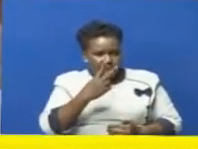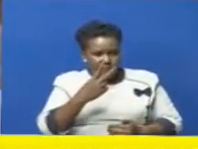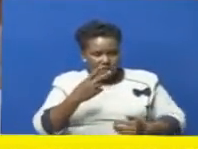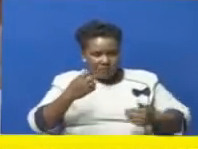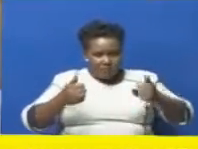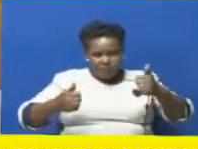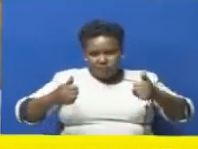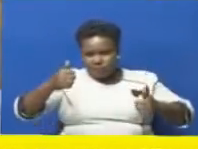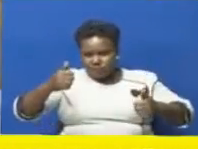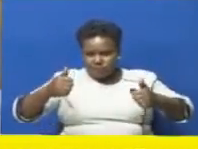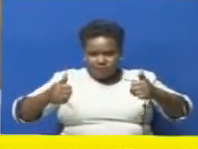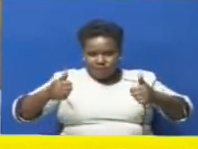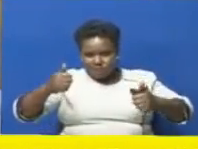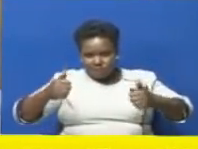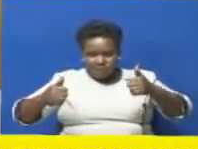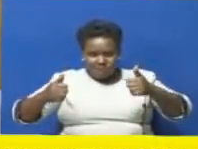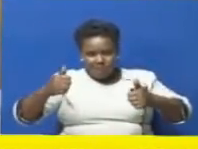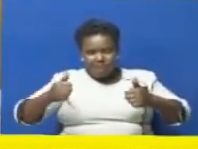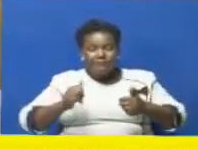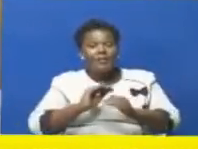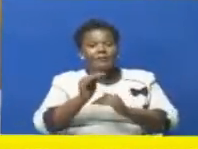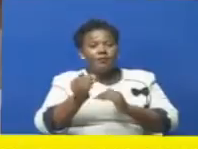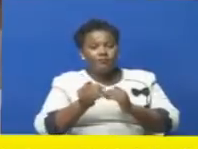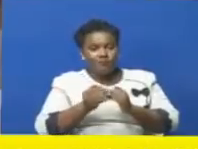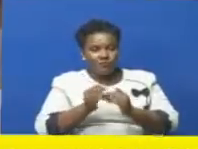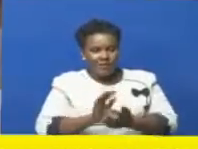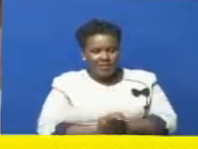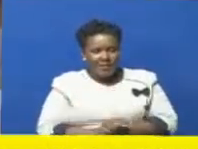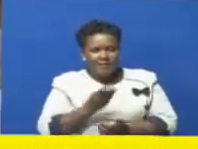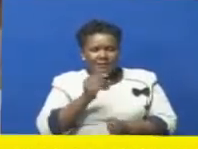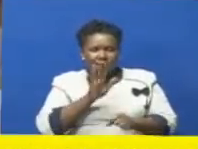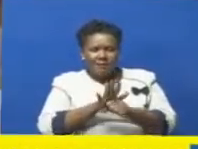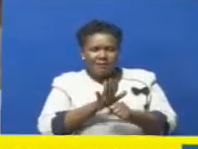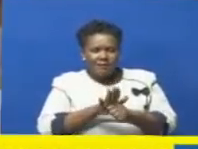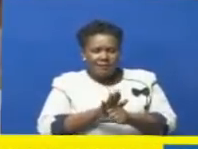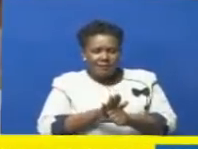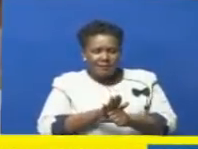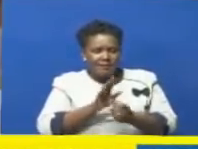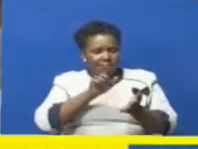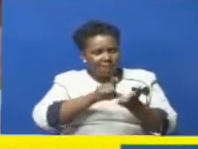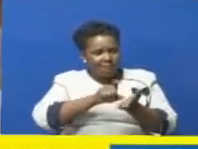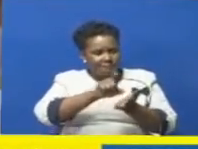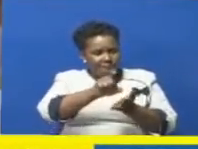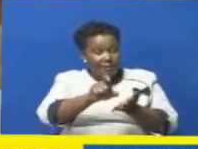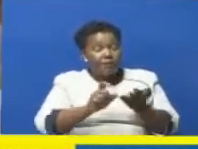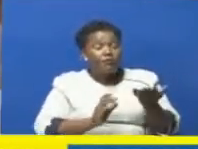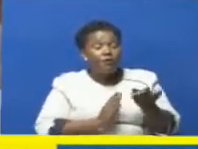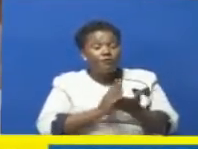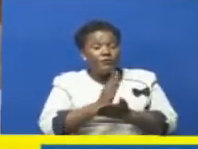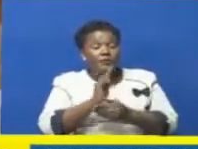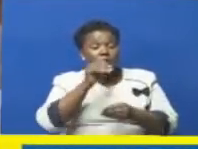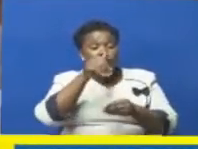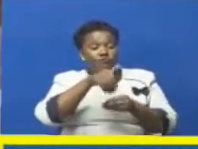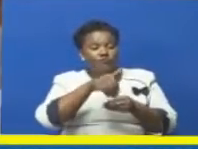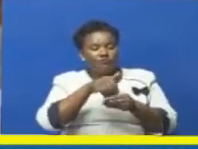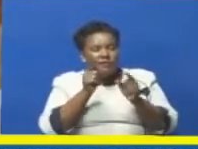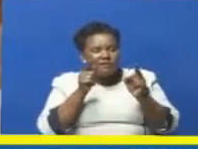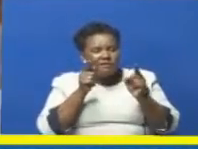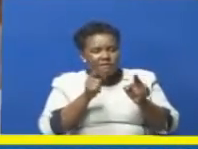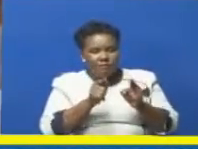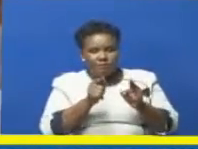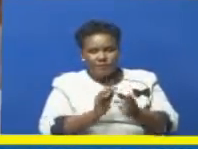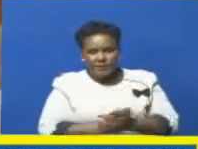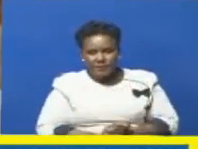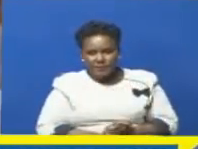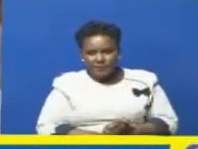draw za papo kwa hapo zinazotoa mamilioni ya fedha kwa njia ya ujumbe mfupi wa maandishi unachezwa